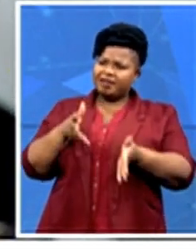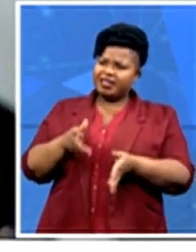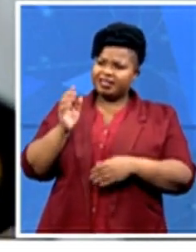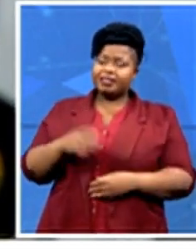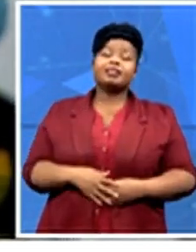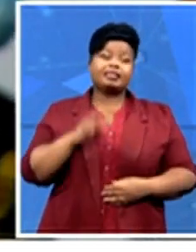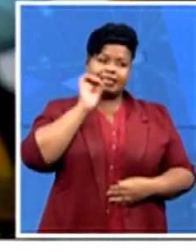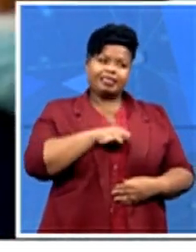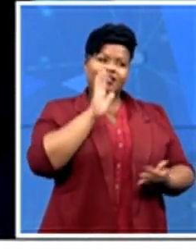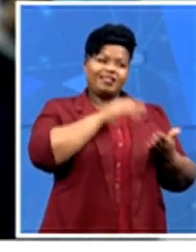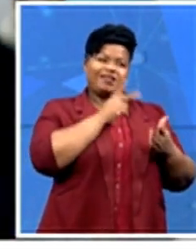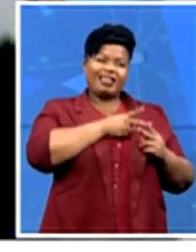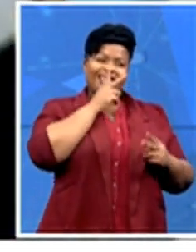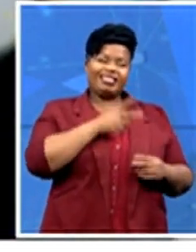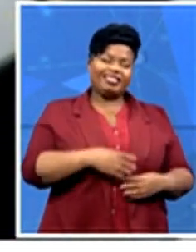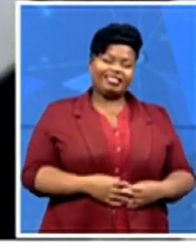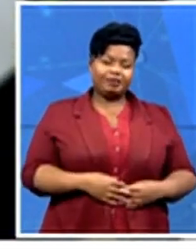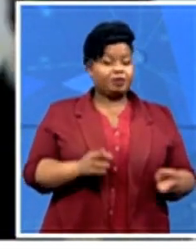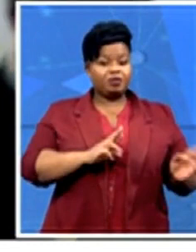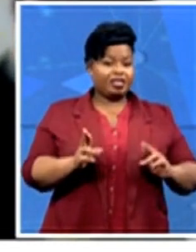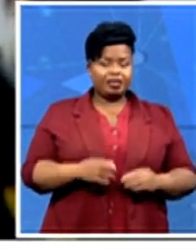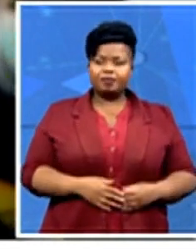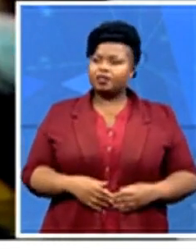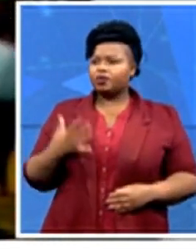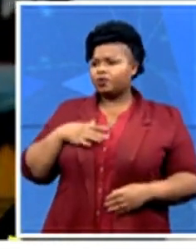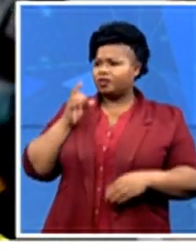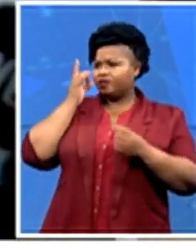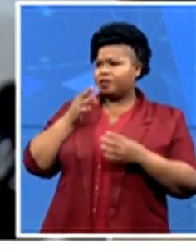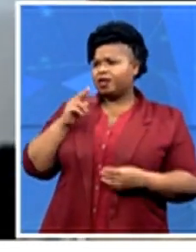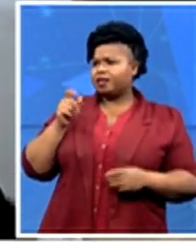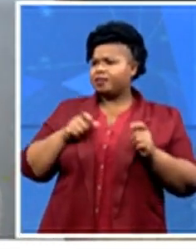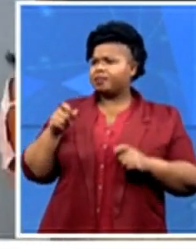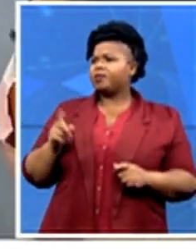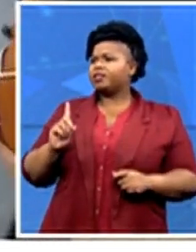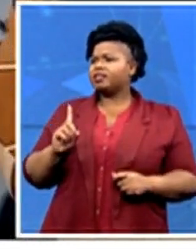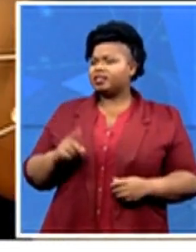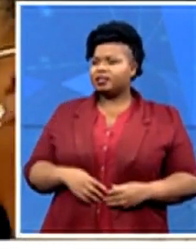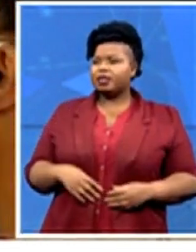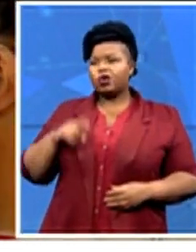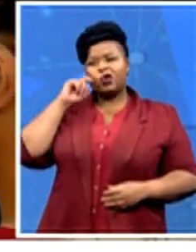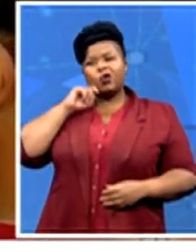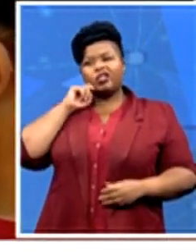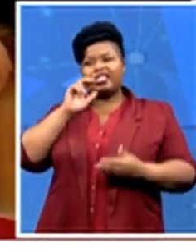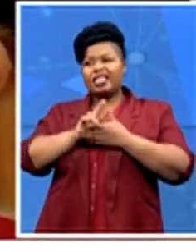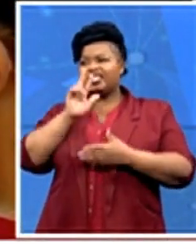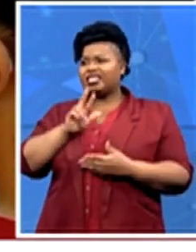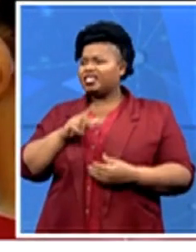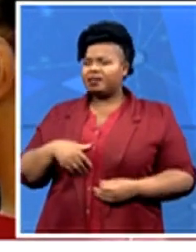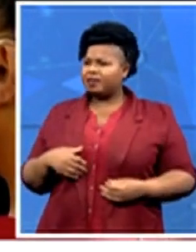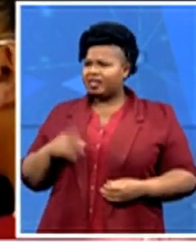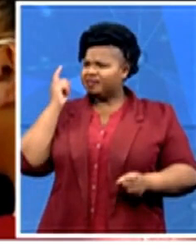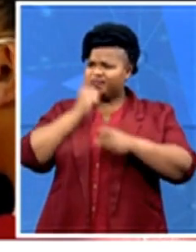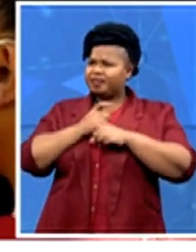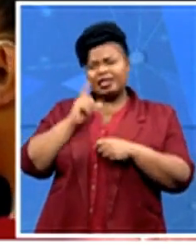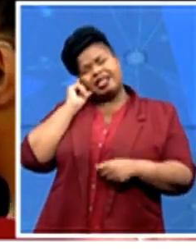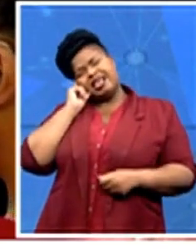Enengirate manje kulabanye laba abo 18 nabanye ingathi abakavuki kusalelwe. Mabavuke